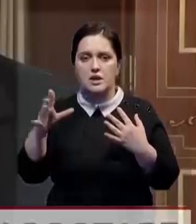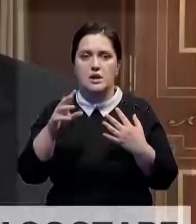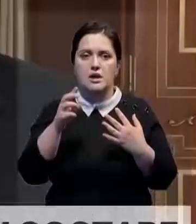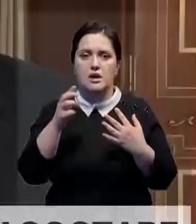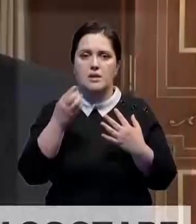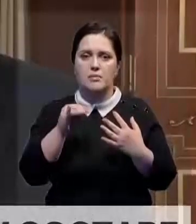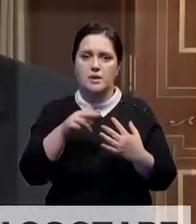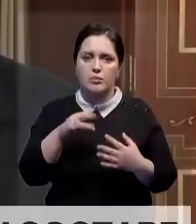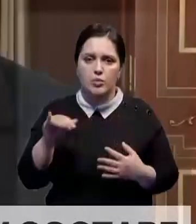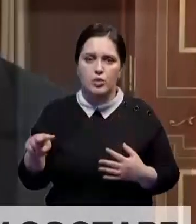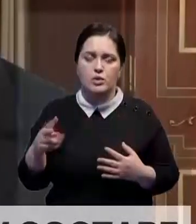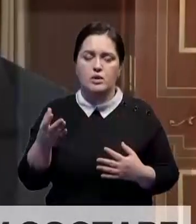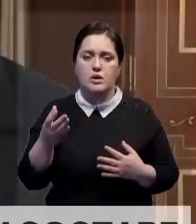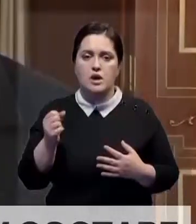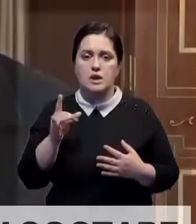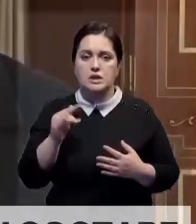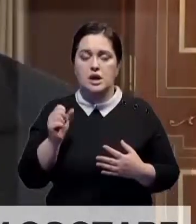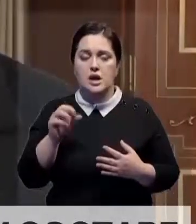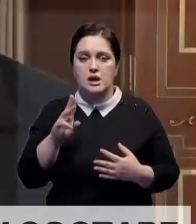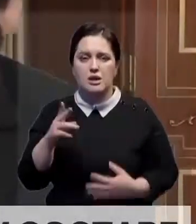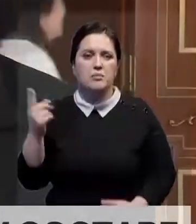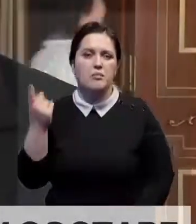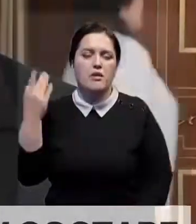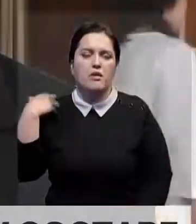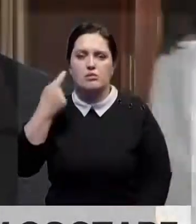«Бипл», «Асатаяр». Это первые номера,